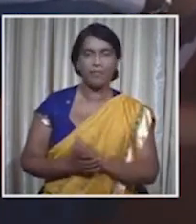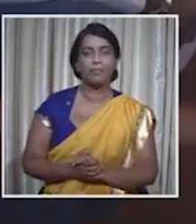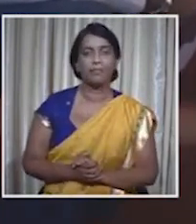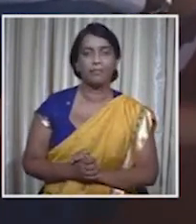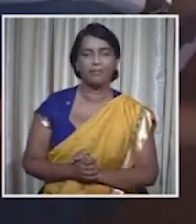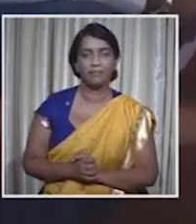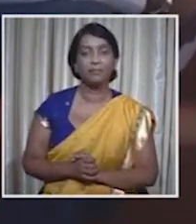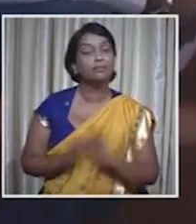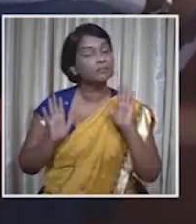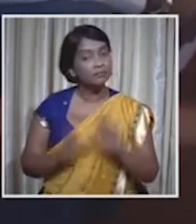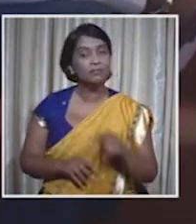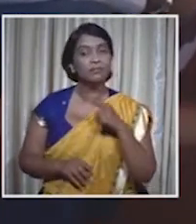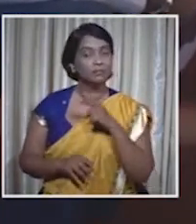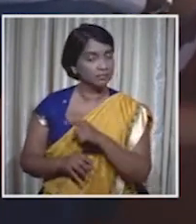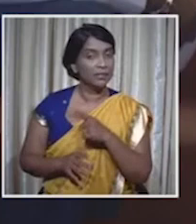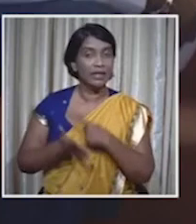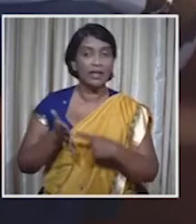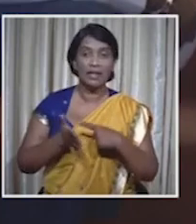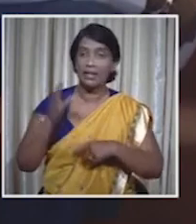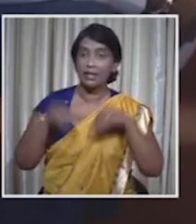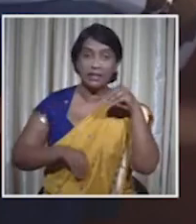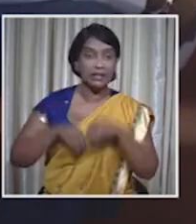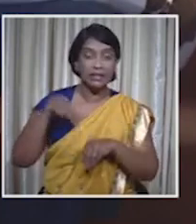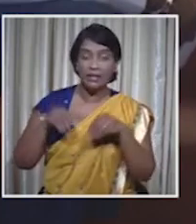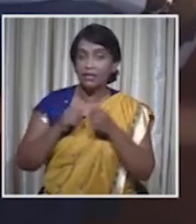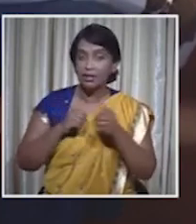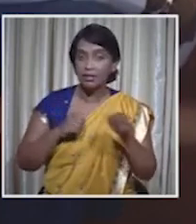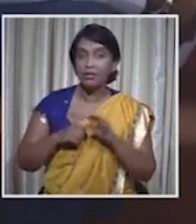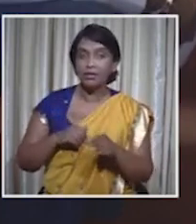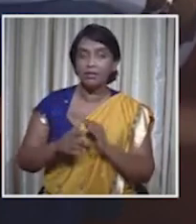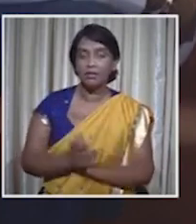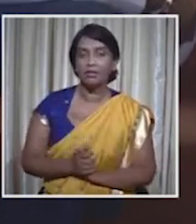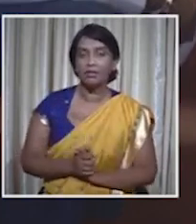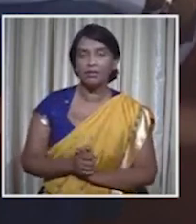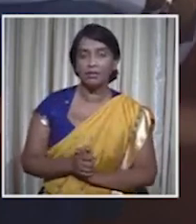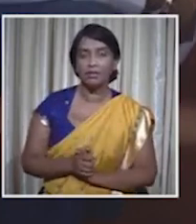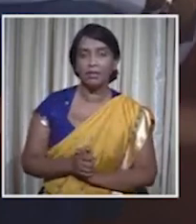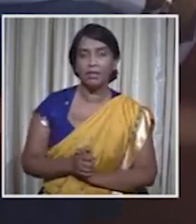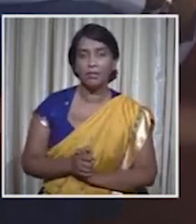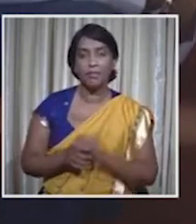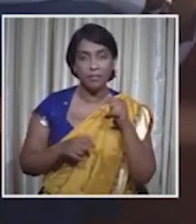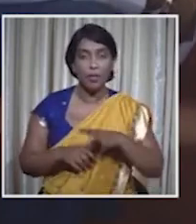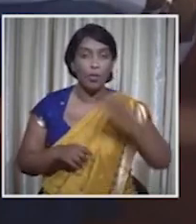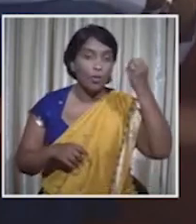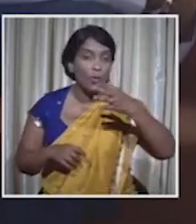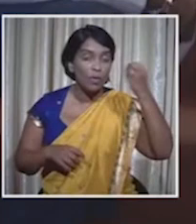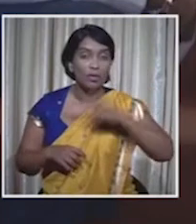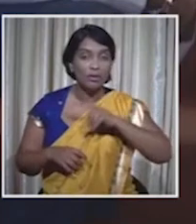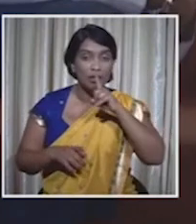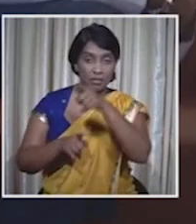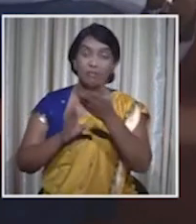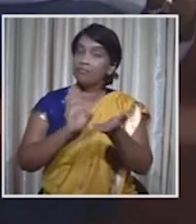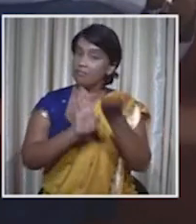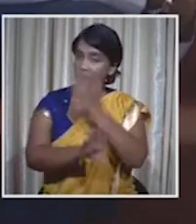කෙනෙක්. එතුමා හැබැයි දේශපාලනේ කරන්න හදන්නේ මේ ප්‍රශ්නය අරගෙන මේ වල දින කියන්න